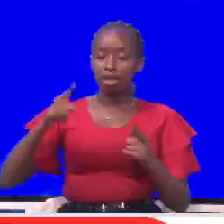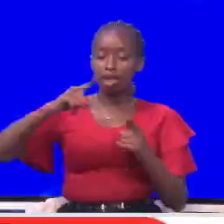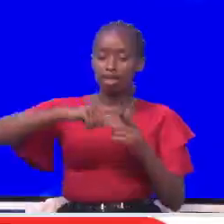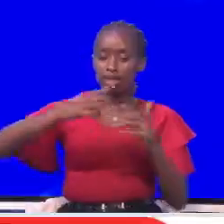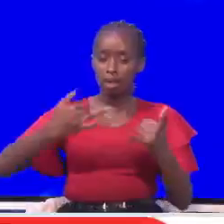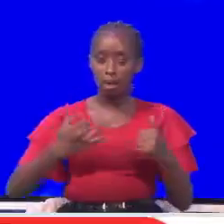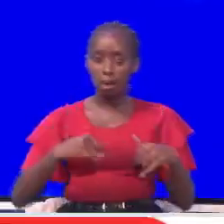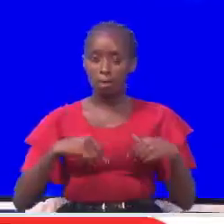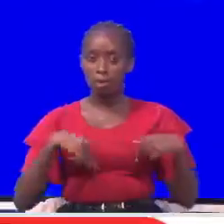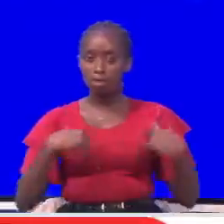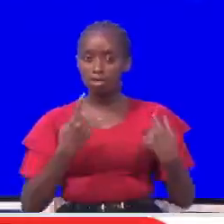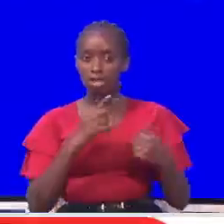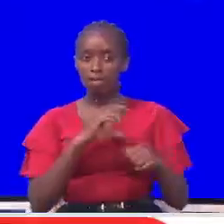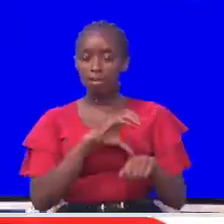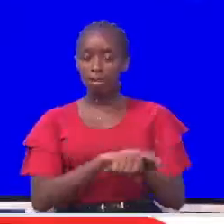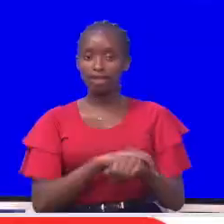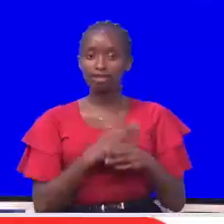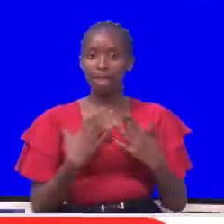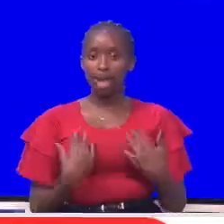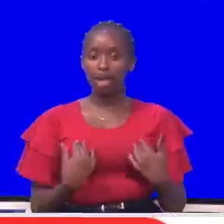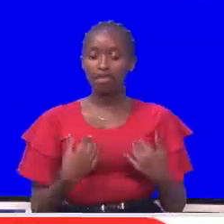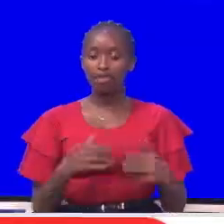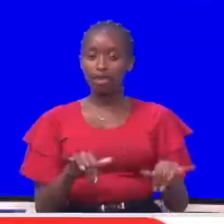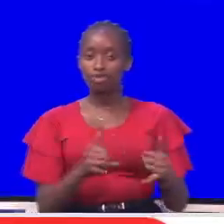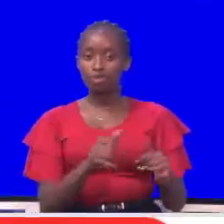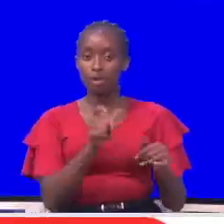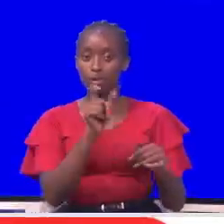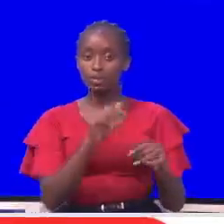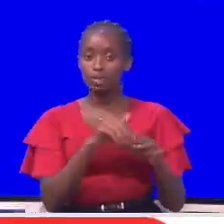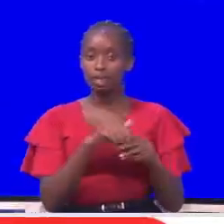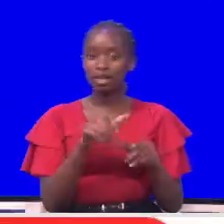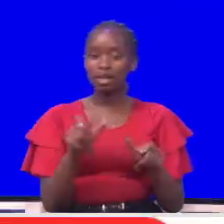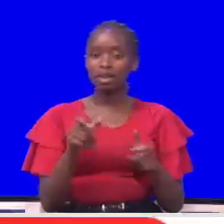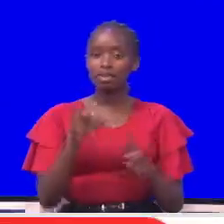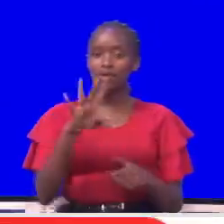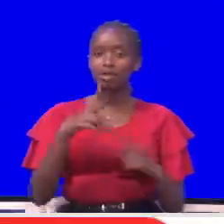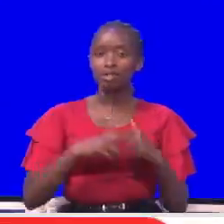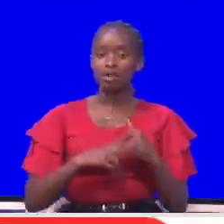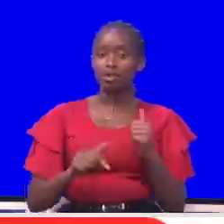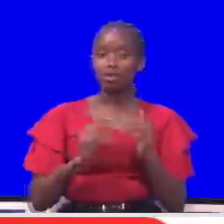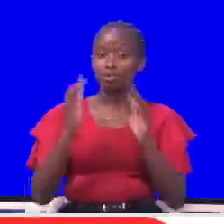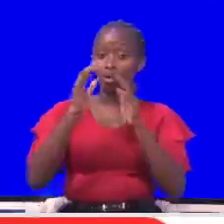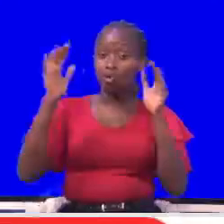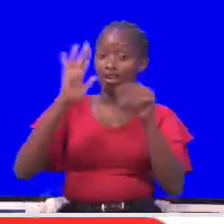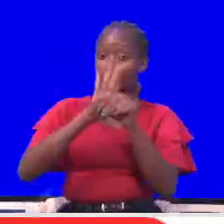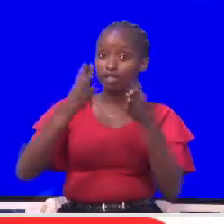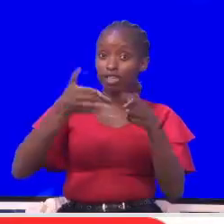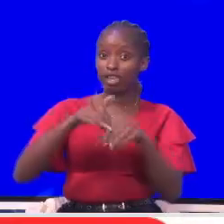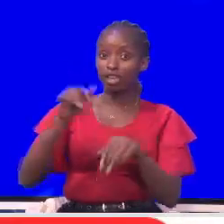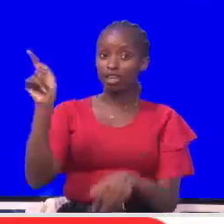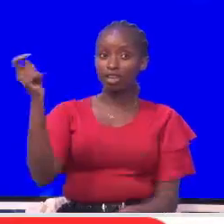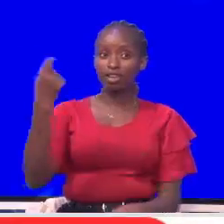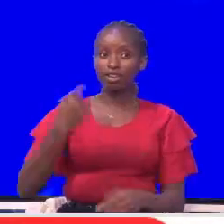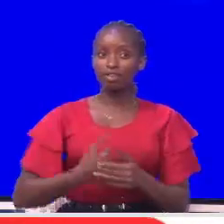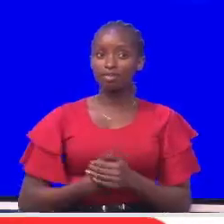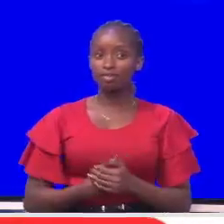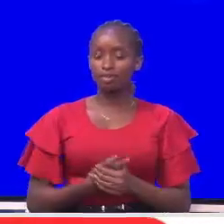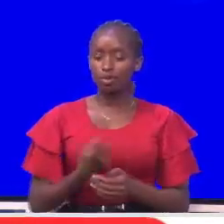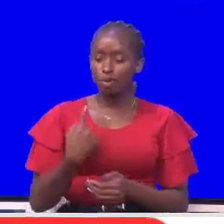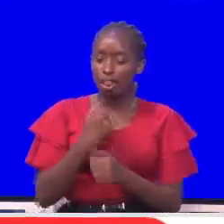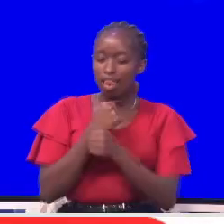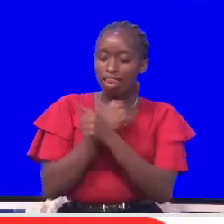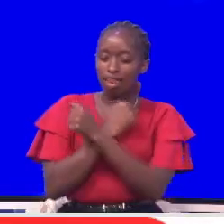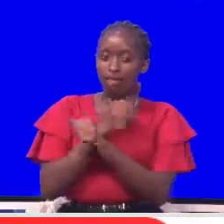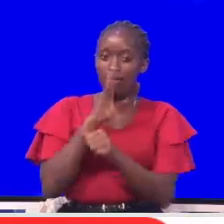mtangazaji wa Radio 47, radio ambayo ni kubwa zaidi hapa nchini Kenya kwa hivi sasa. We love being